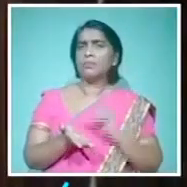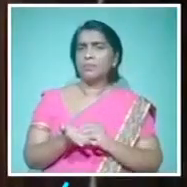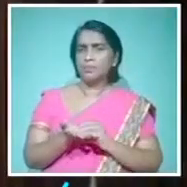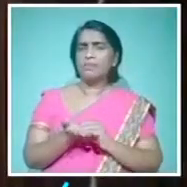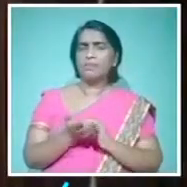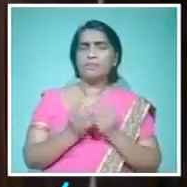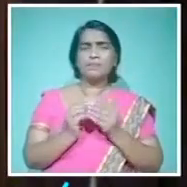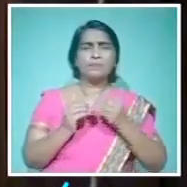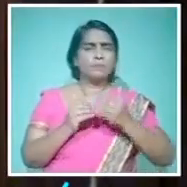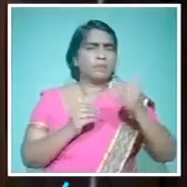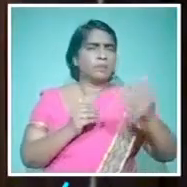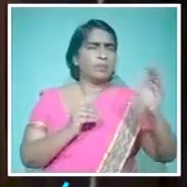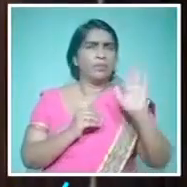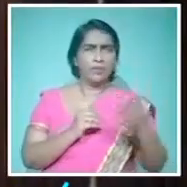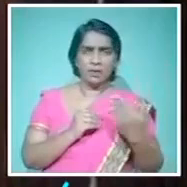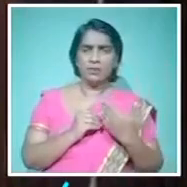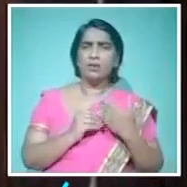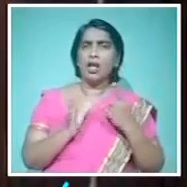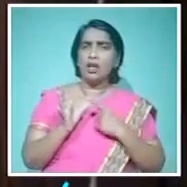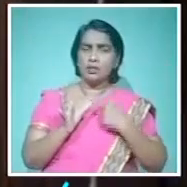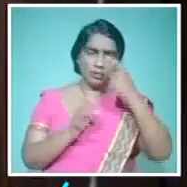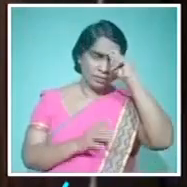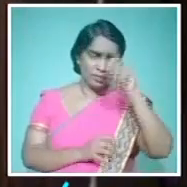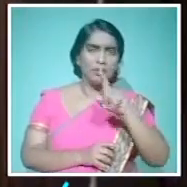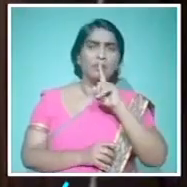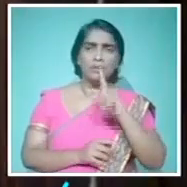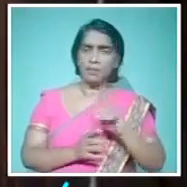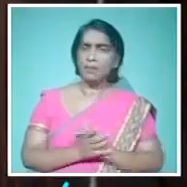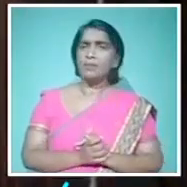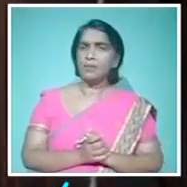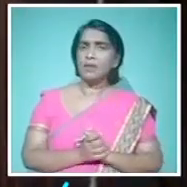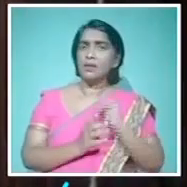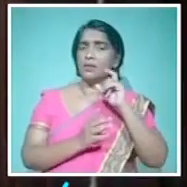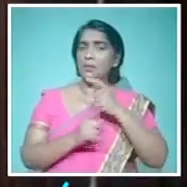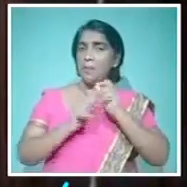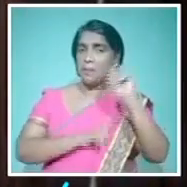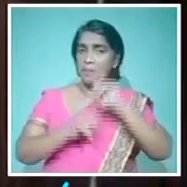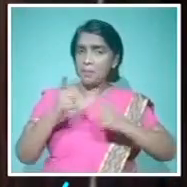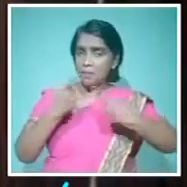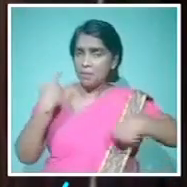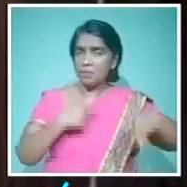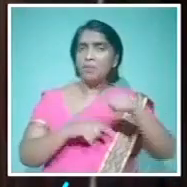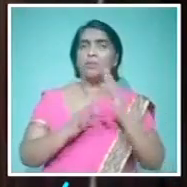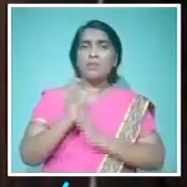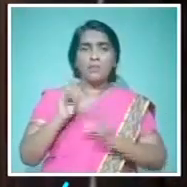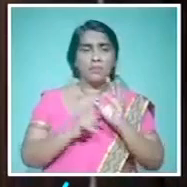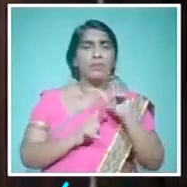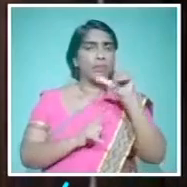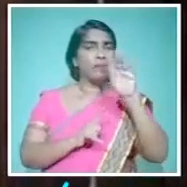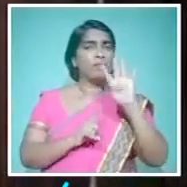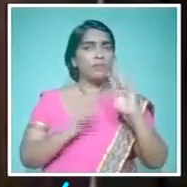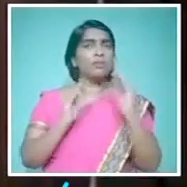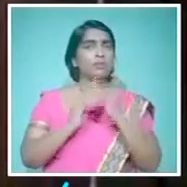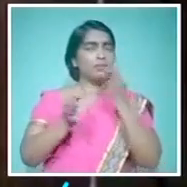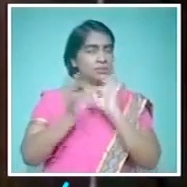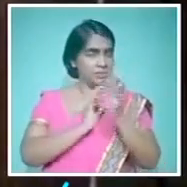मैंने प्रवणता व्यक्तमा तीन अपे अशोक प्रियंत मंत किगे व्यवस्थादायक सभा नियोजन करना मंत्री हेत्ते हतरगे निवास